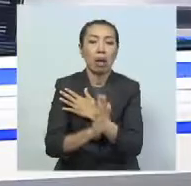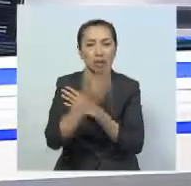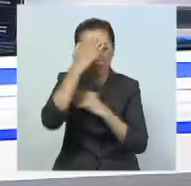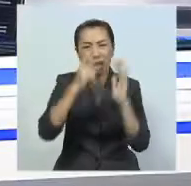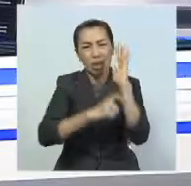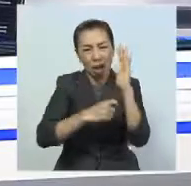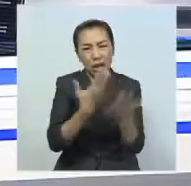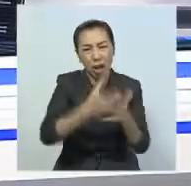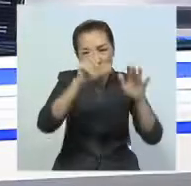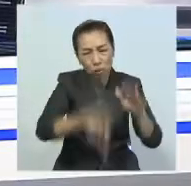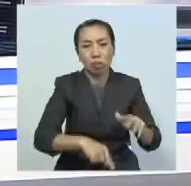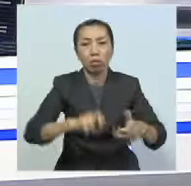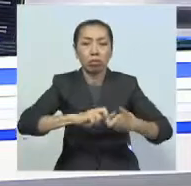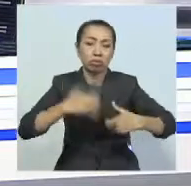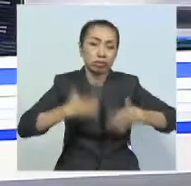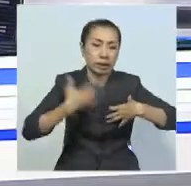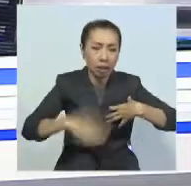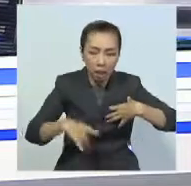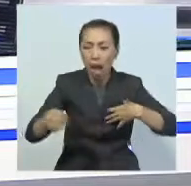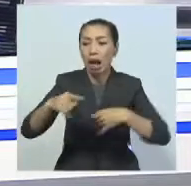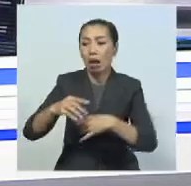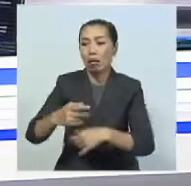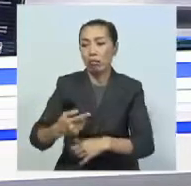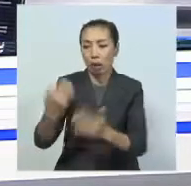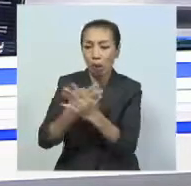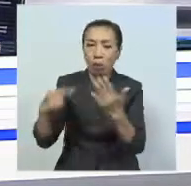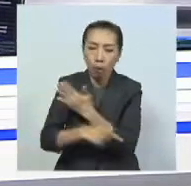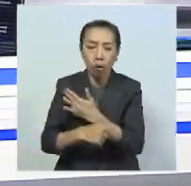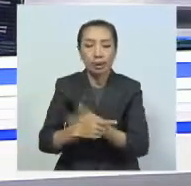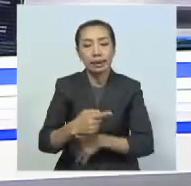เนี่ยก็ทุกข์แล้วมาเจอแบบนี้อีกก็ยิ่งทุกข์ซ้ำเข้าไปอีก ใช่นะคะ